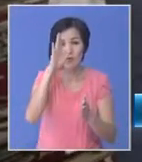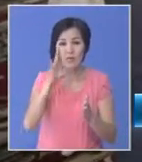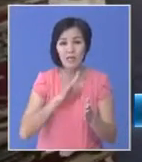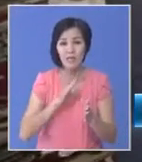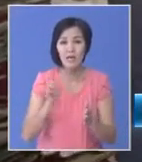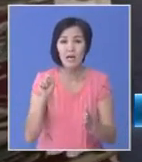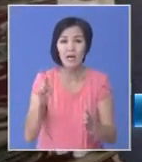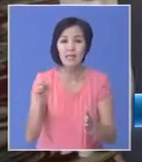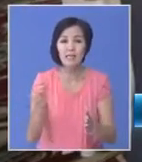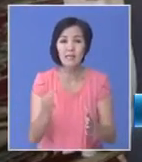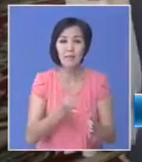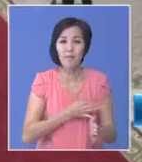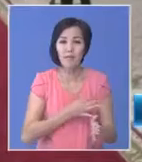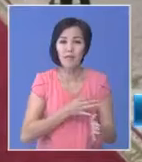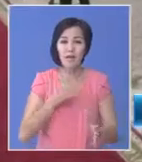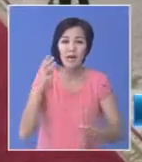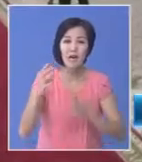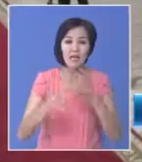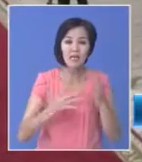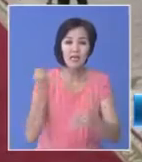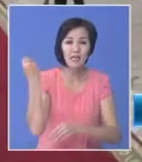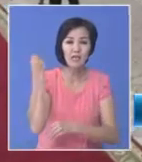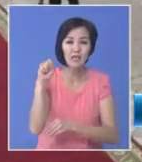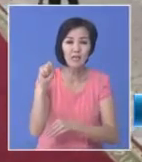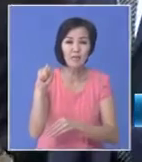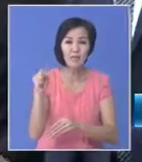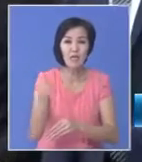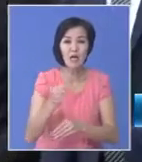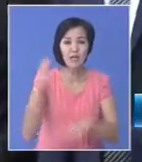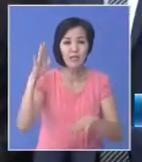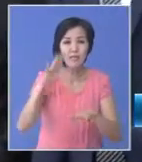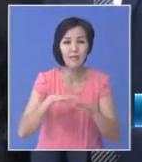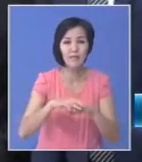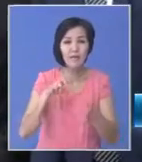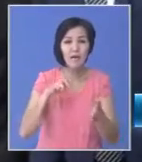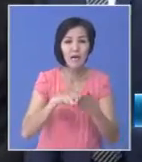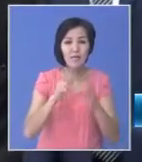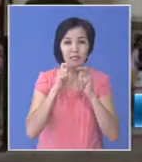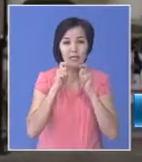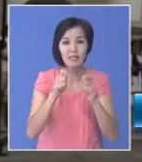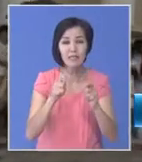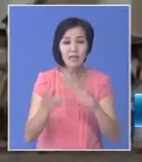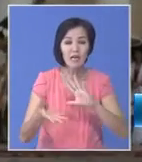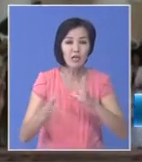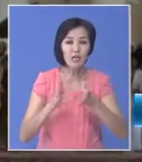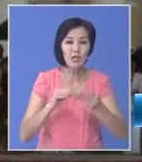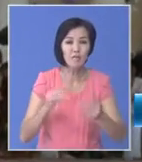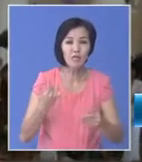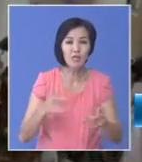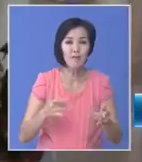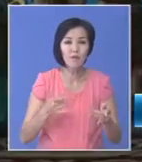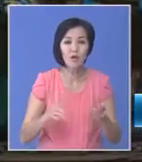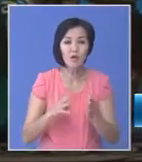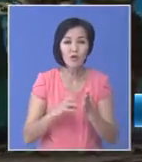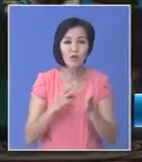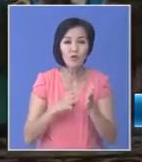белгілері тапсырлып, 9 халқаралық ғылыми жоба жеңімпаздарына аудан әкімінің алғыс хаттары табысталды. Жалпы бұл Жамбыл ауданда